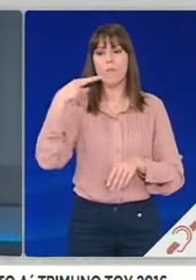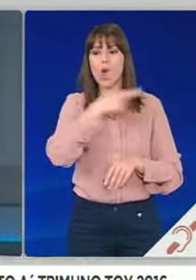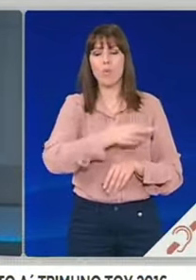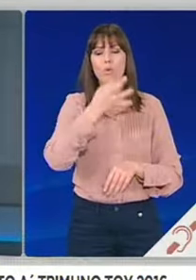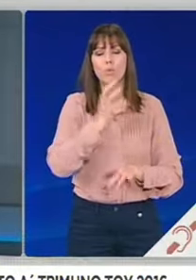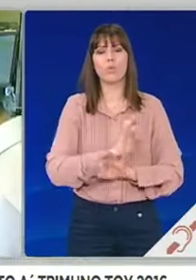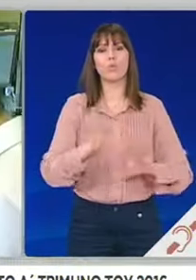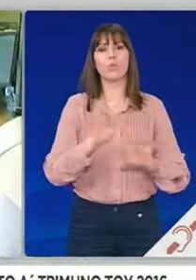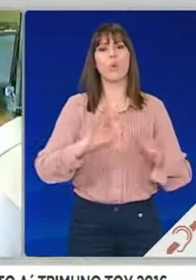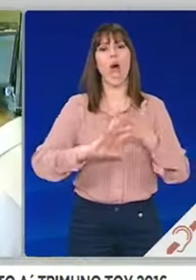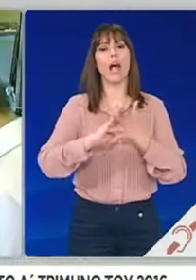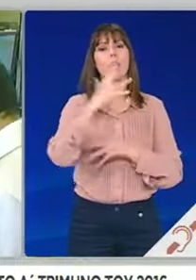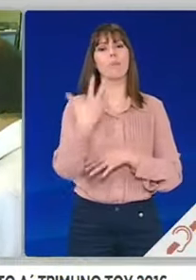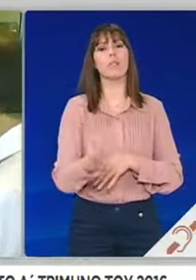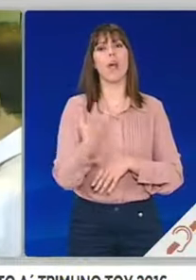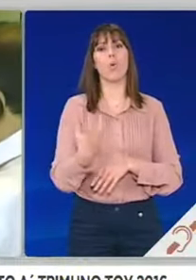Υπότιτλοι AUTHORWAVE